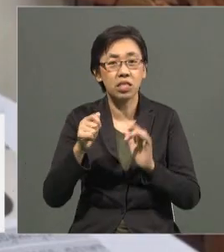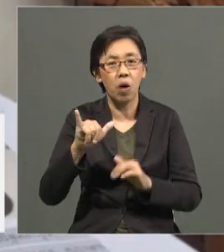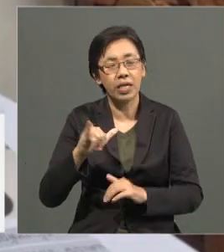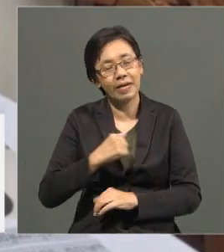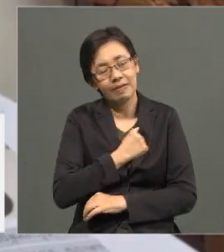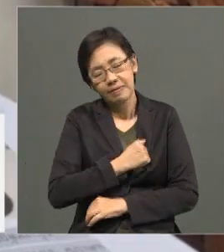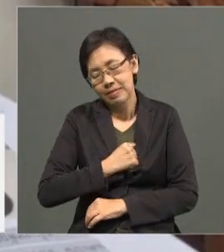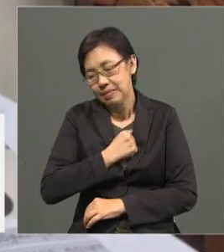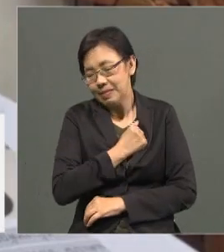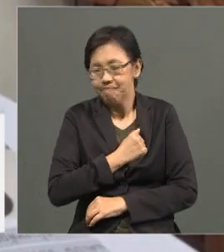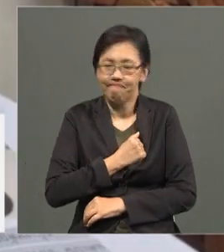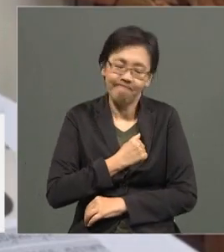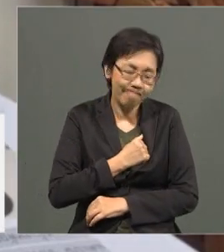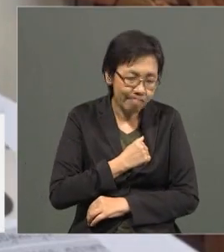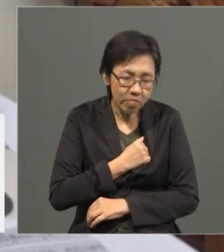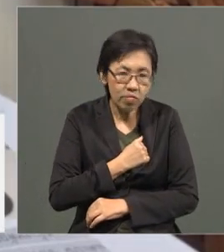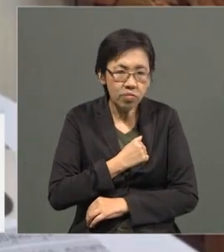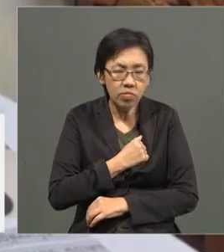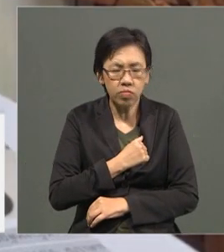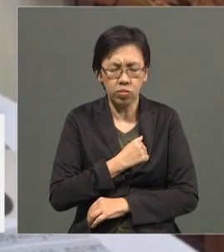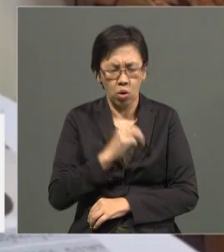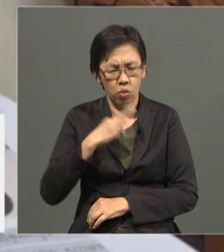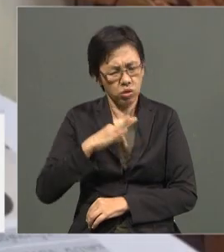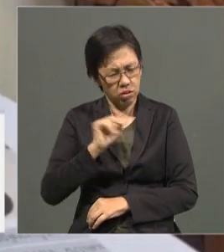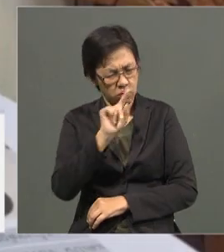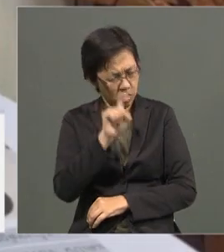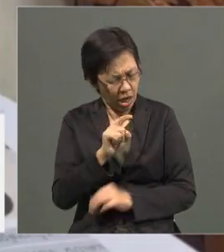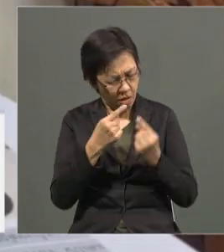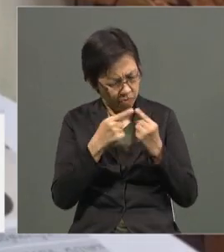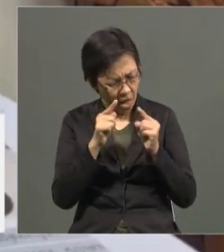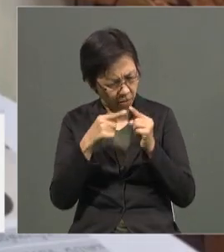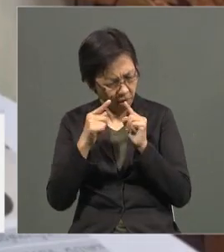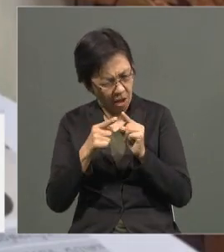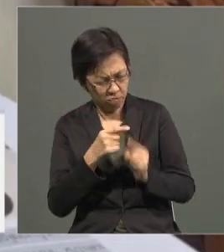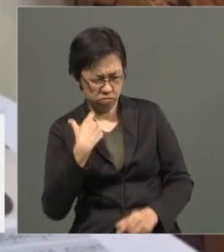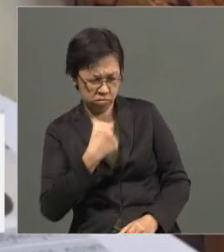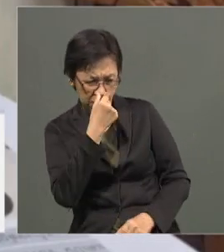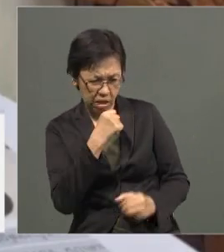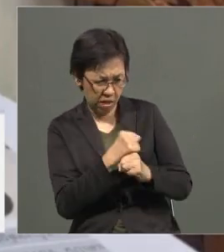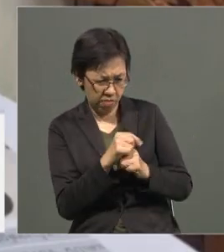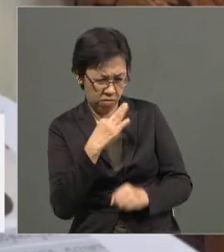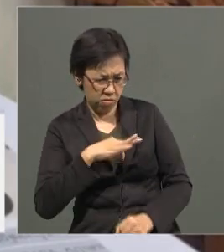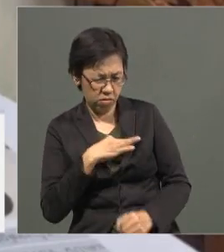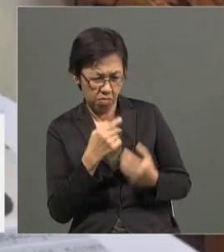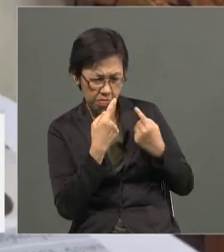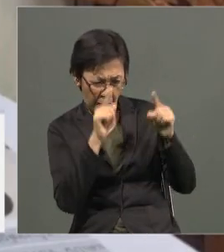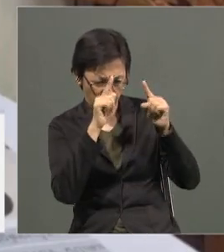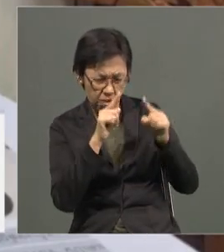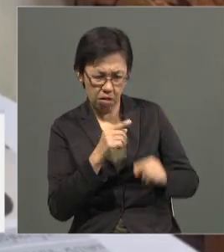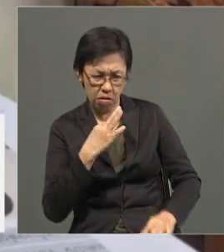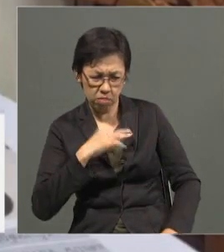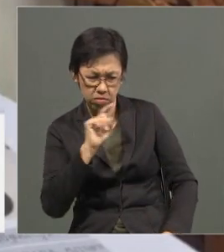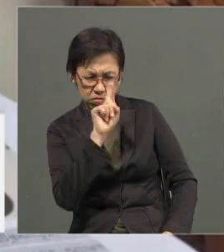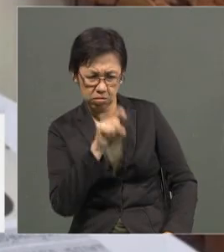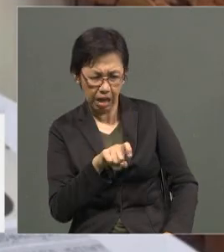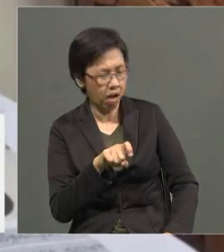สลายเมื่อได้รับทราบความไม่ชอบมาประกฏทั้งหมดที่ทนายตั้มสิทธาดำเนินการเขาก็ได้ยก